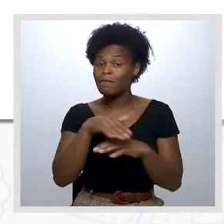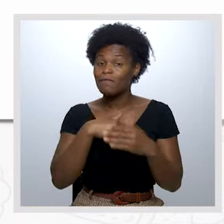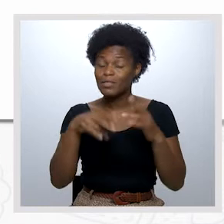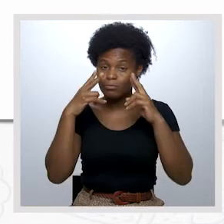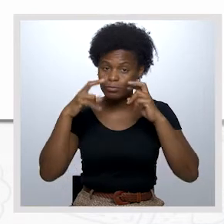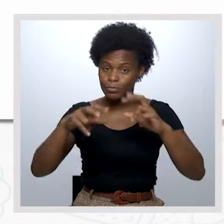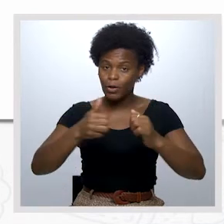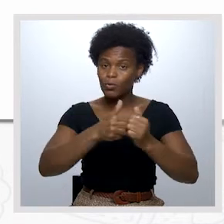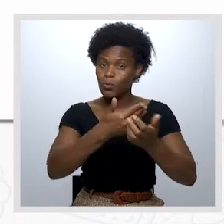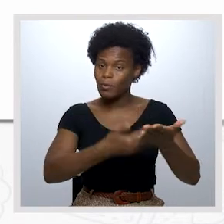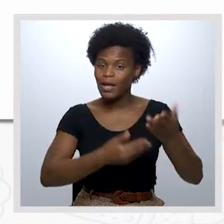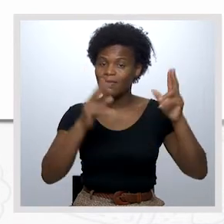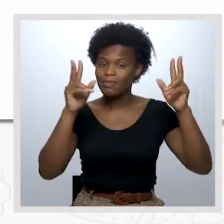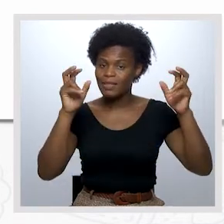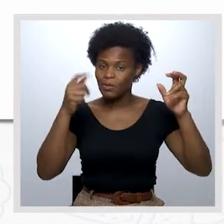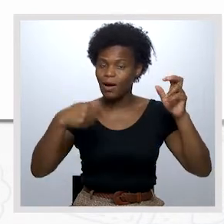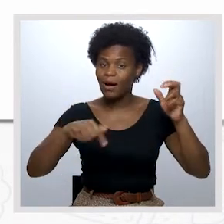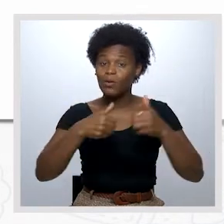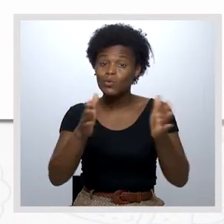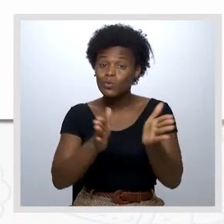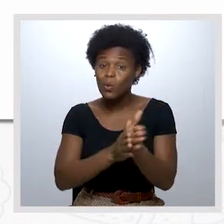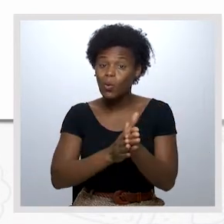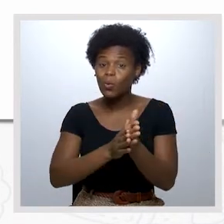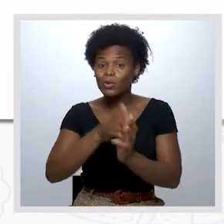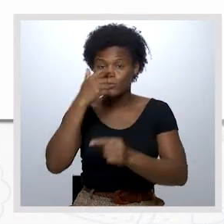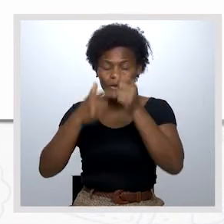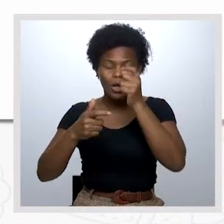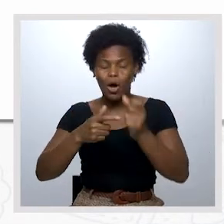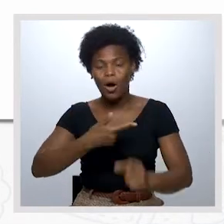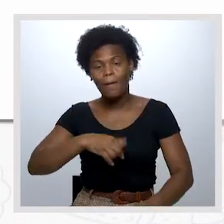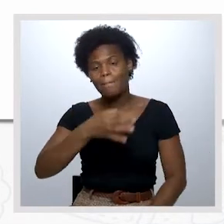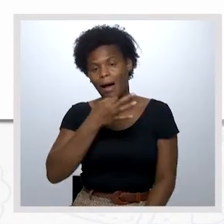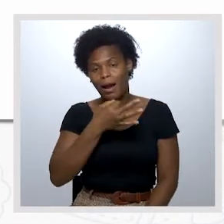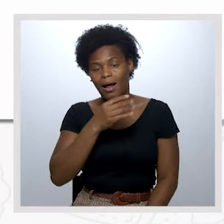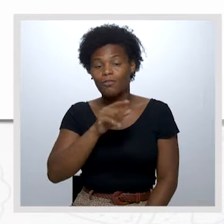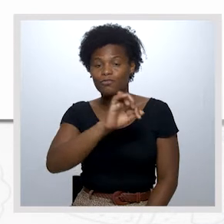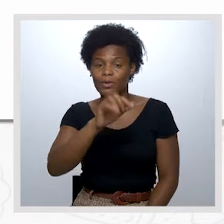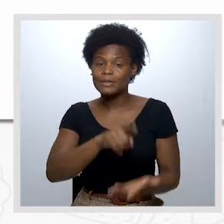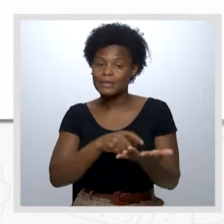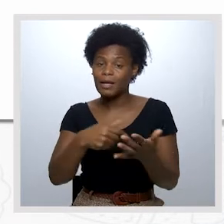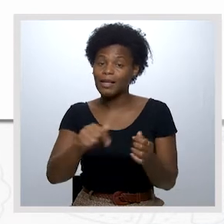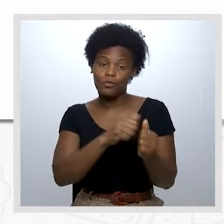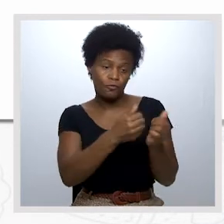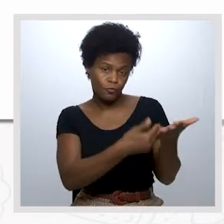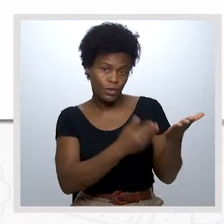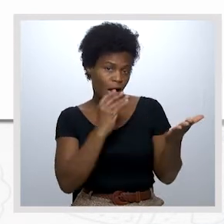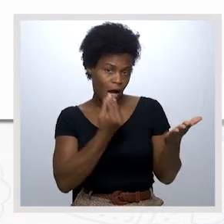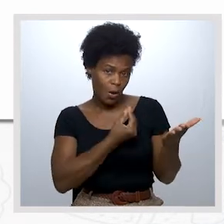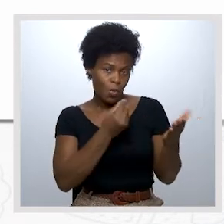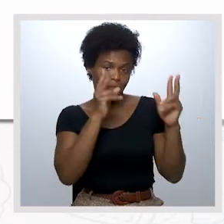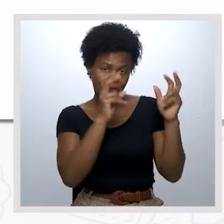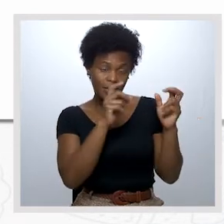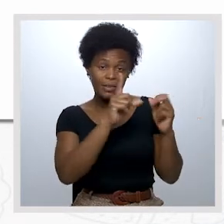exploiter un document qui s'intitule « Tout le monde en parle ». Vous avez besoin de votre fiche apprenant qui